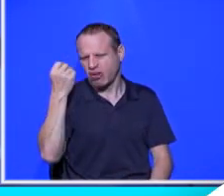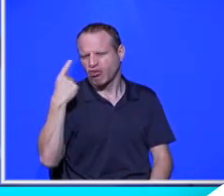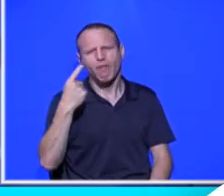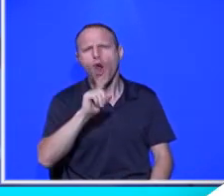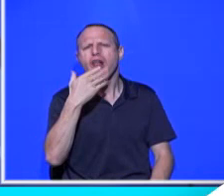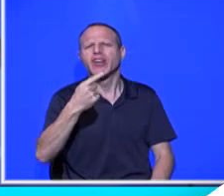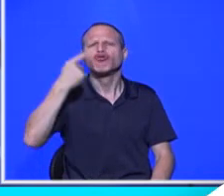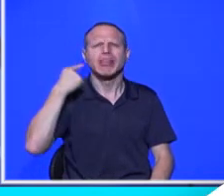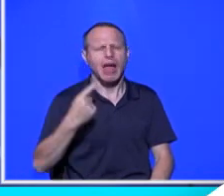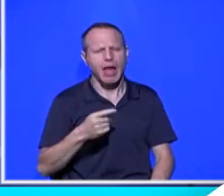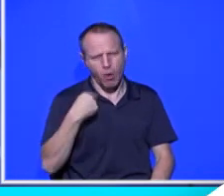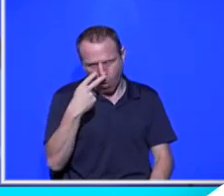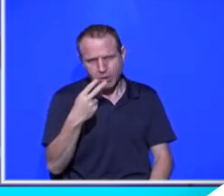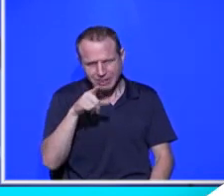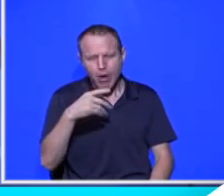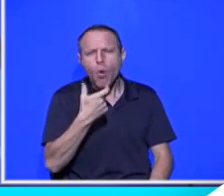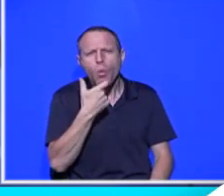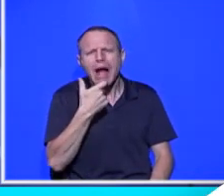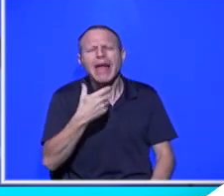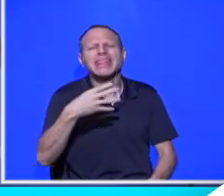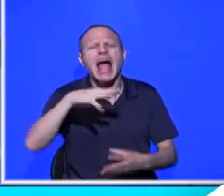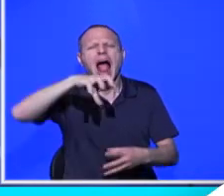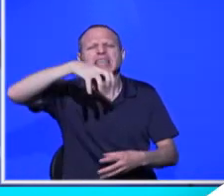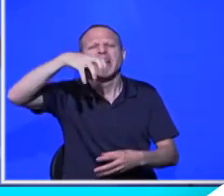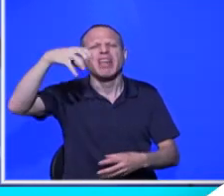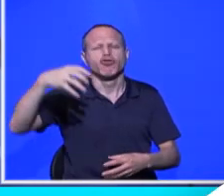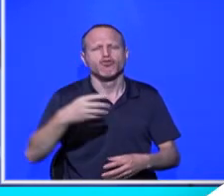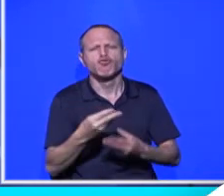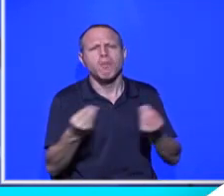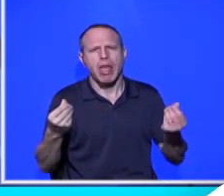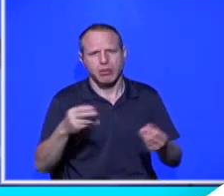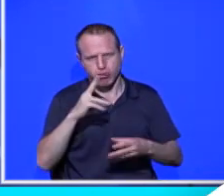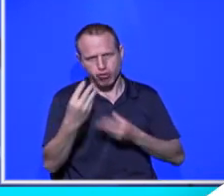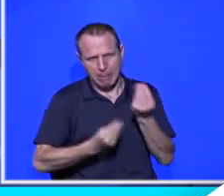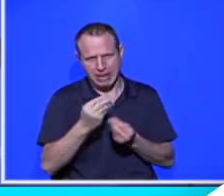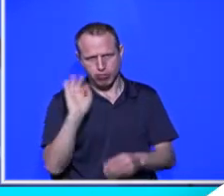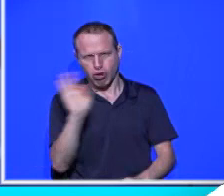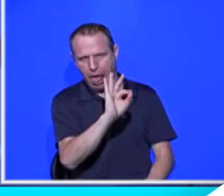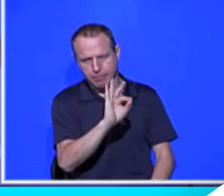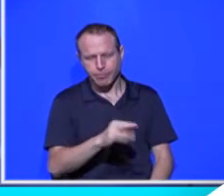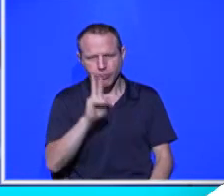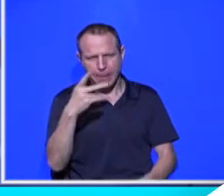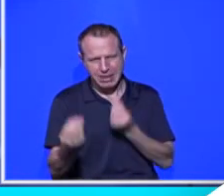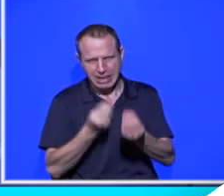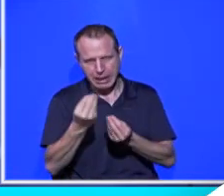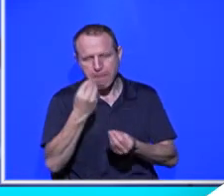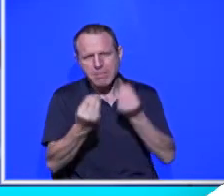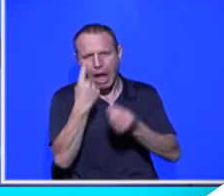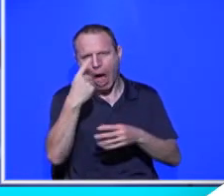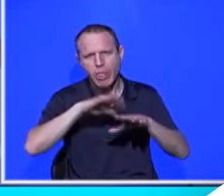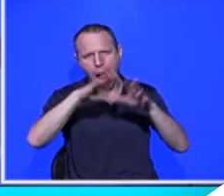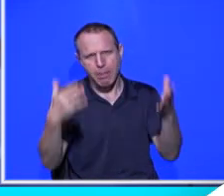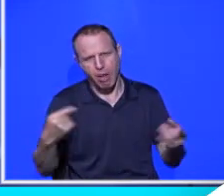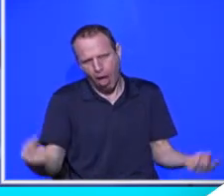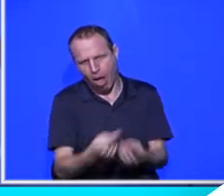מה זה הסיפור הזה? זה עוגת קצפת, עוגת שומן. עכשיו, יש גם, צריכים להבין את המשחק שלהם. הם משחקים משחק אחד על הבמה,